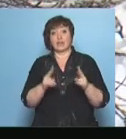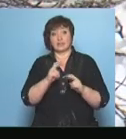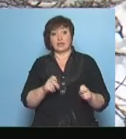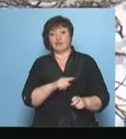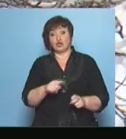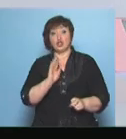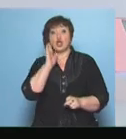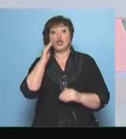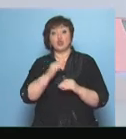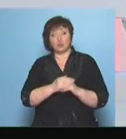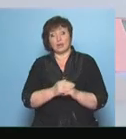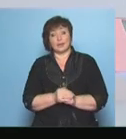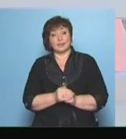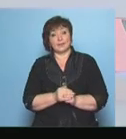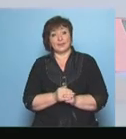течение суток.